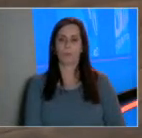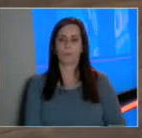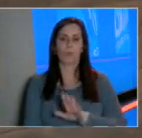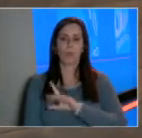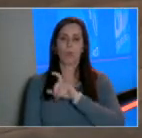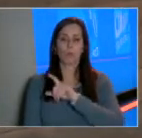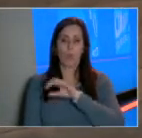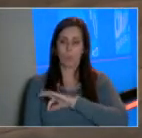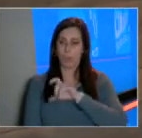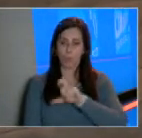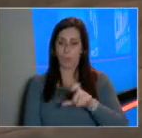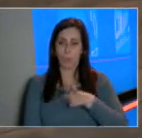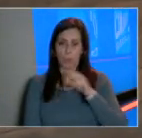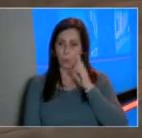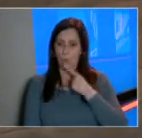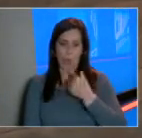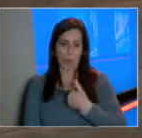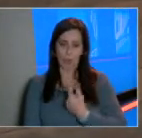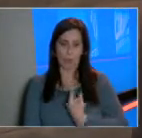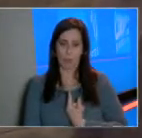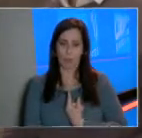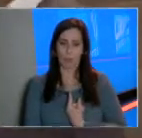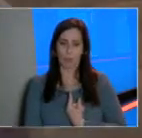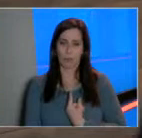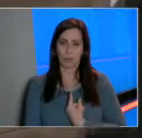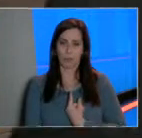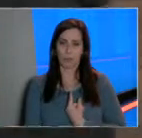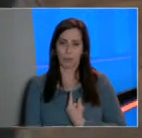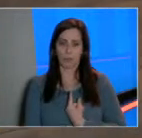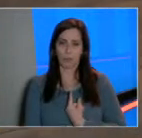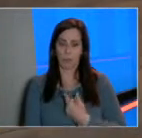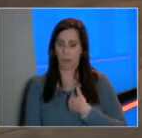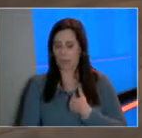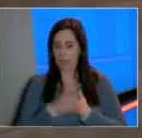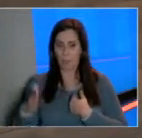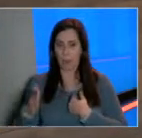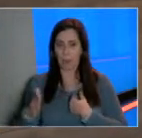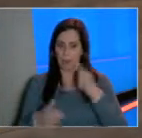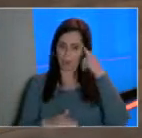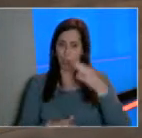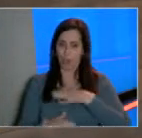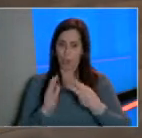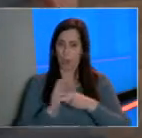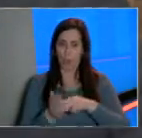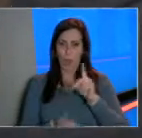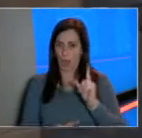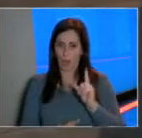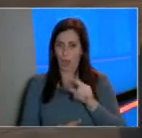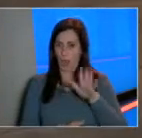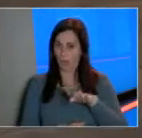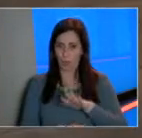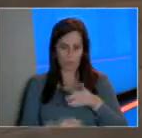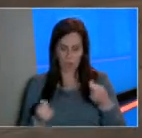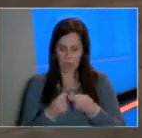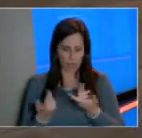שום... אני אומר את זה כי אני לא מתבייש להגיד, אני... דעתי הפוליטית היא ימנית, אני ימני בדעותיי, אבל אפילו גם